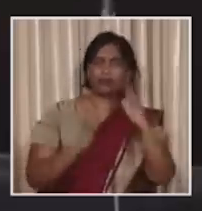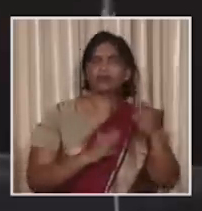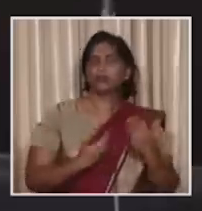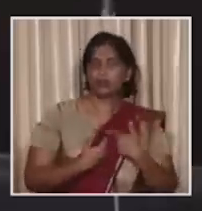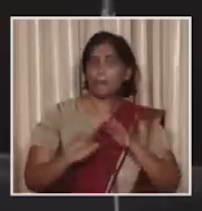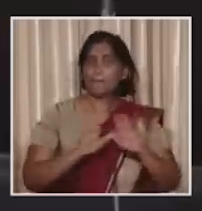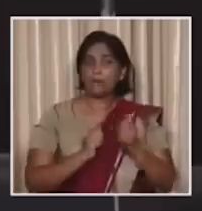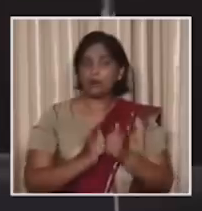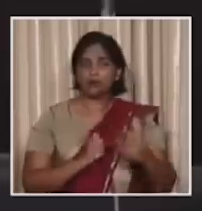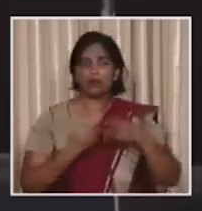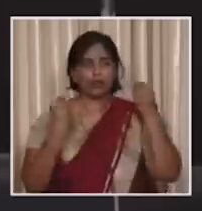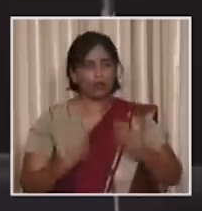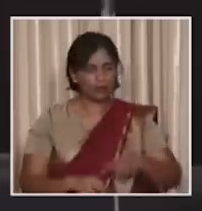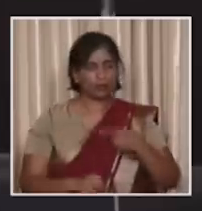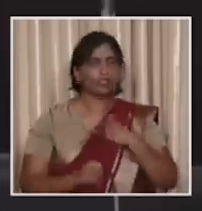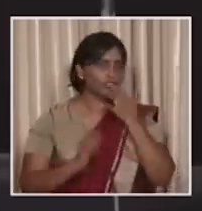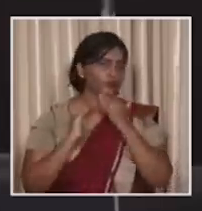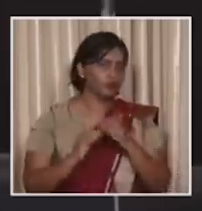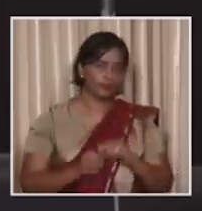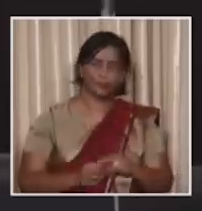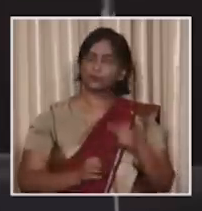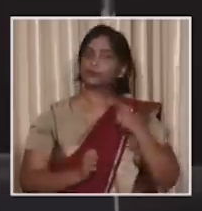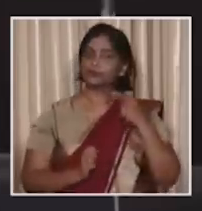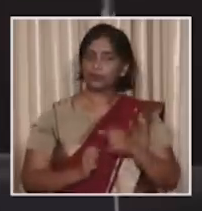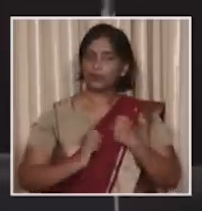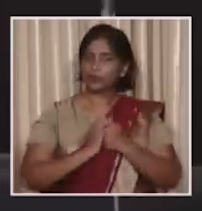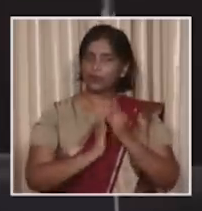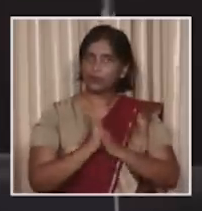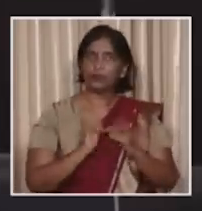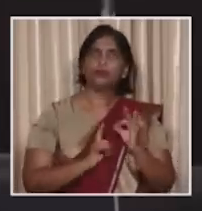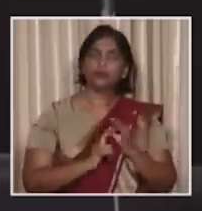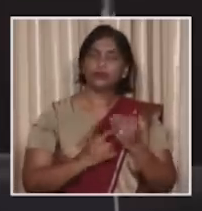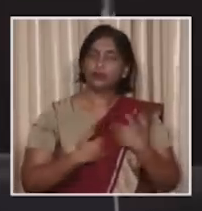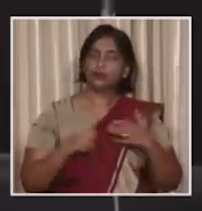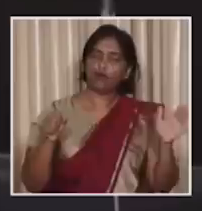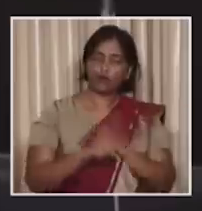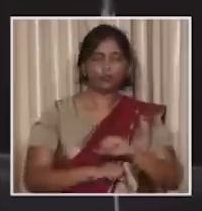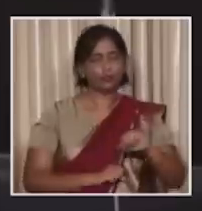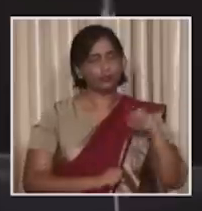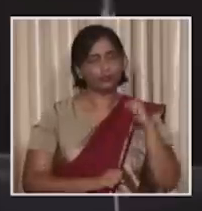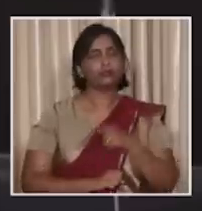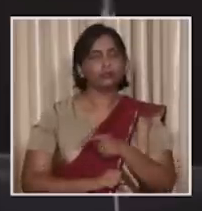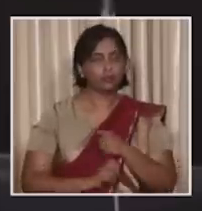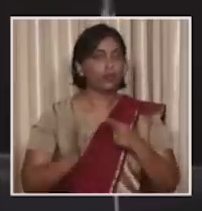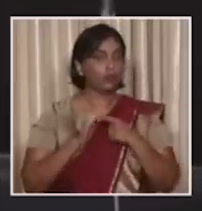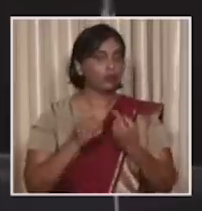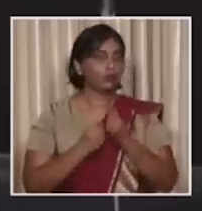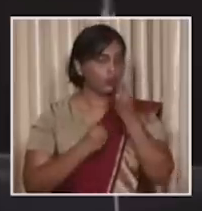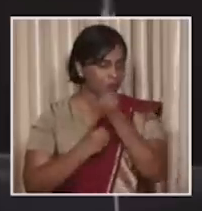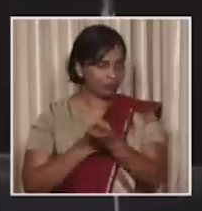අපිට පරිපාලන මිද වැටෙන්න හේතුවක් වෙනවා කියලා පාසල්. ඒ නිසා ගරු මන්ත්‍රීතුමනි අපේ උපරිම ශක්තියෙන් මේ පිළිතුර